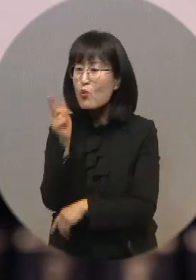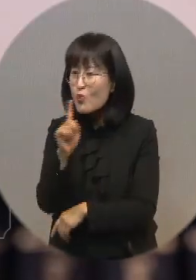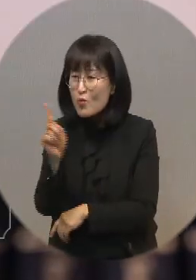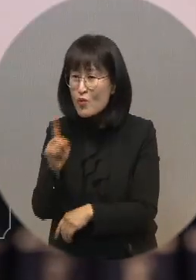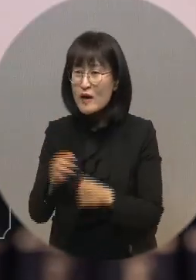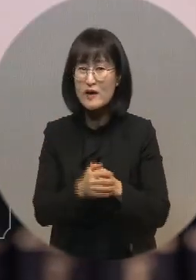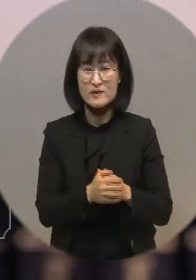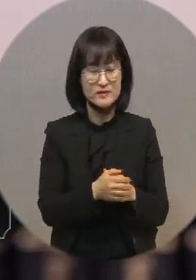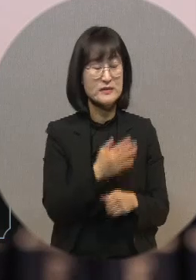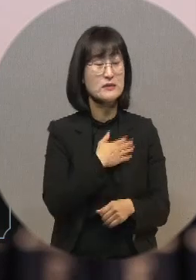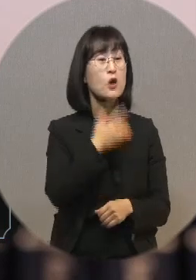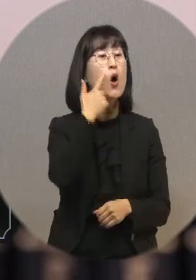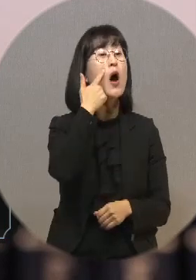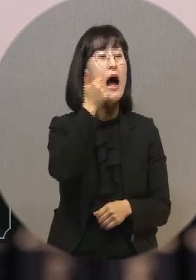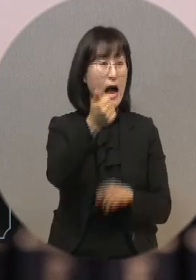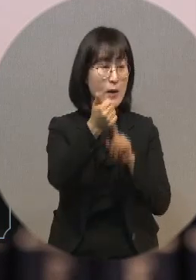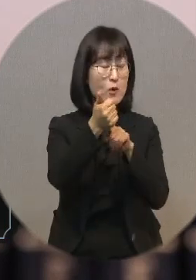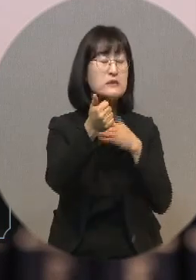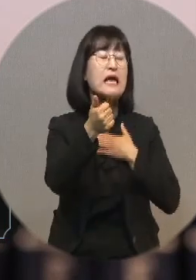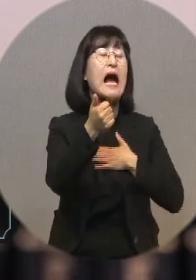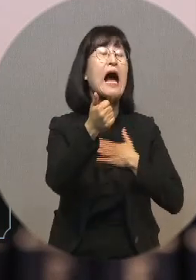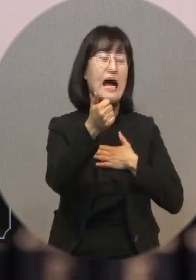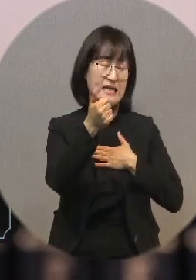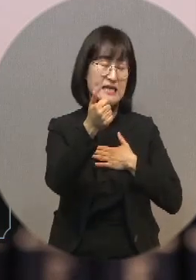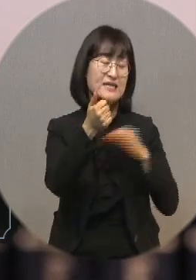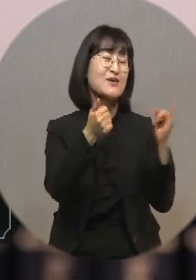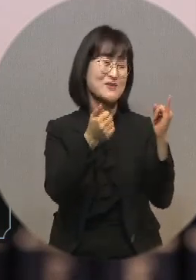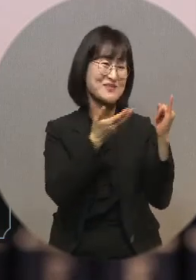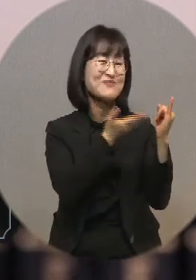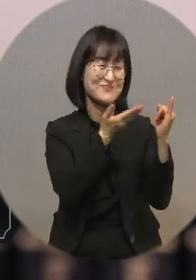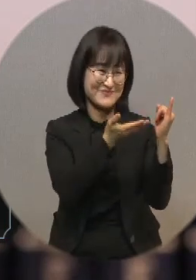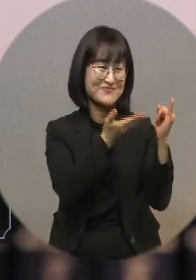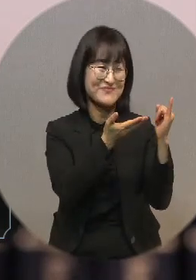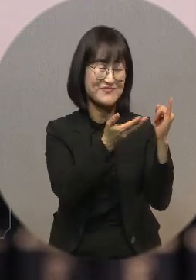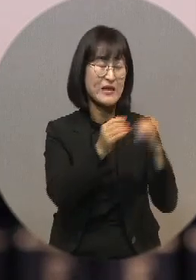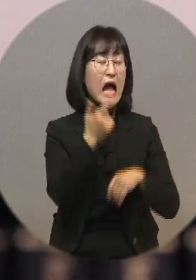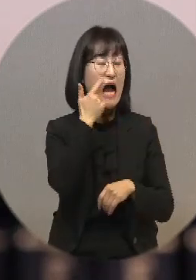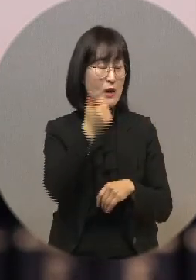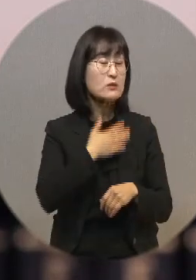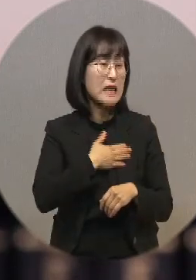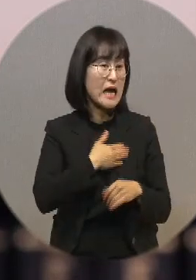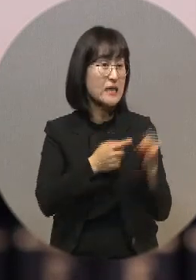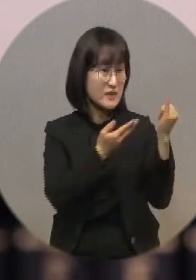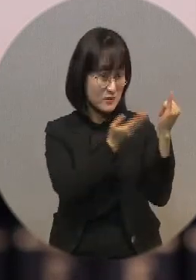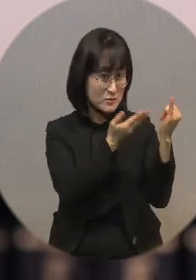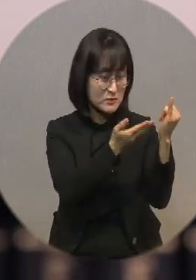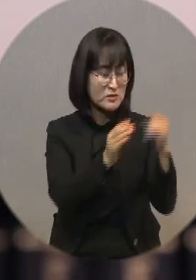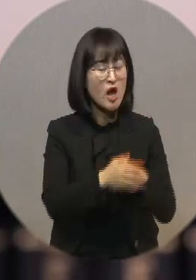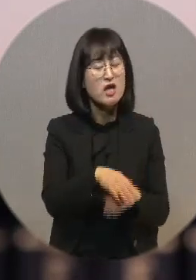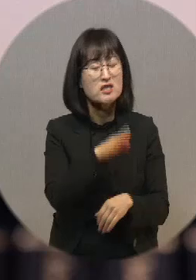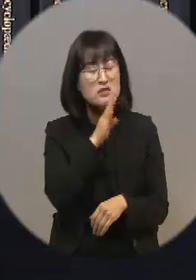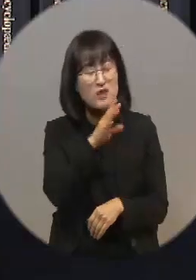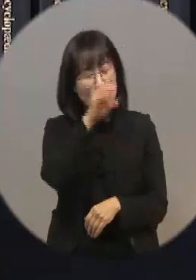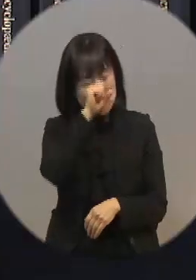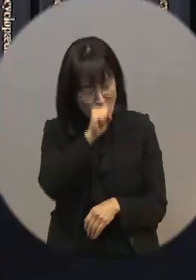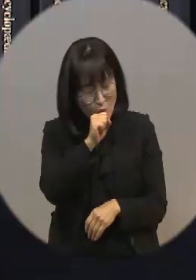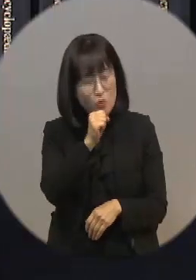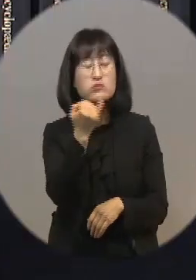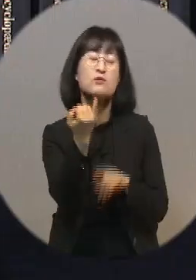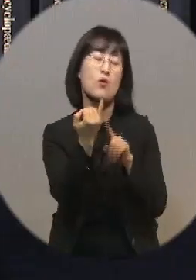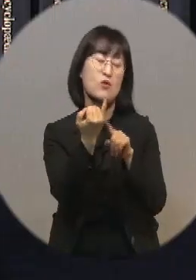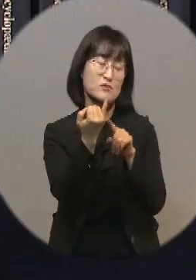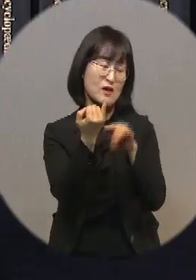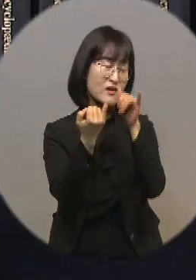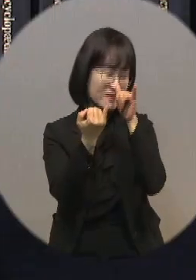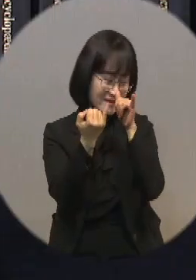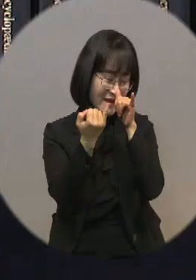저 아버지가 아시는 분이 여사님이 계신데 그분이 이제 진짜 괜찮은 여자다. 네, 한번 알토란